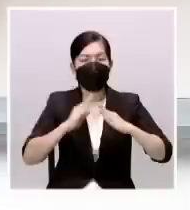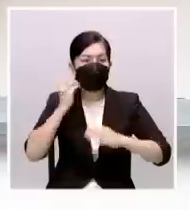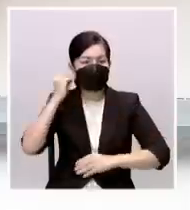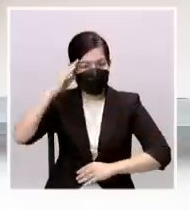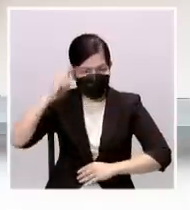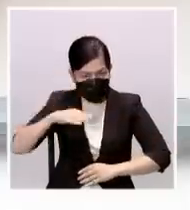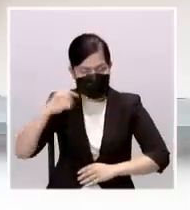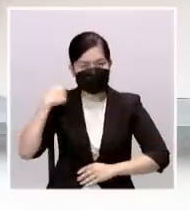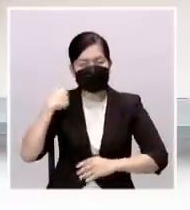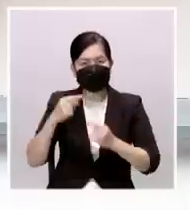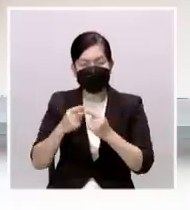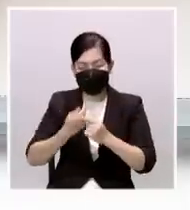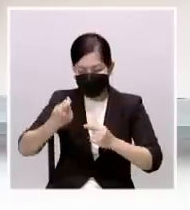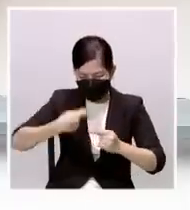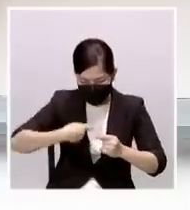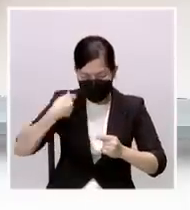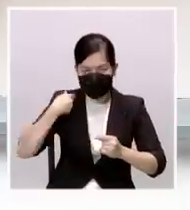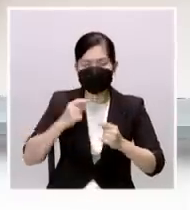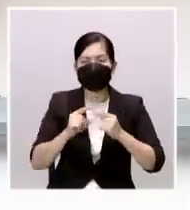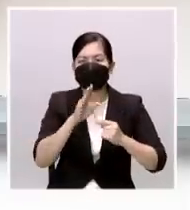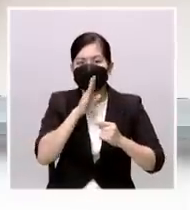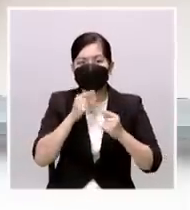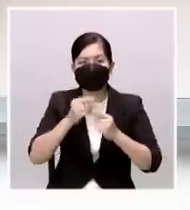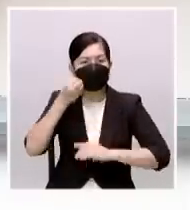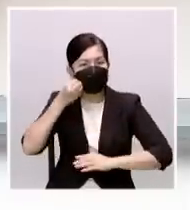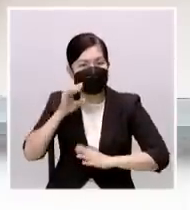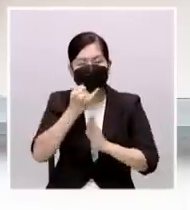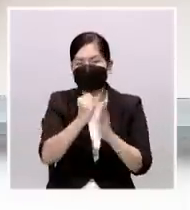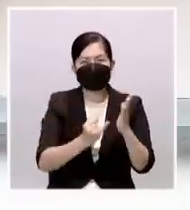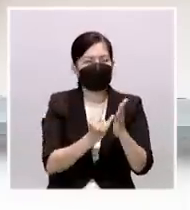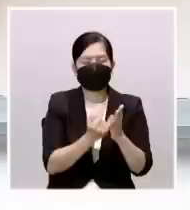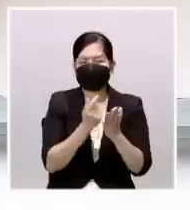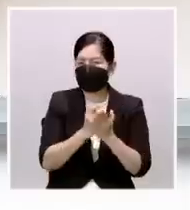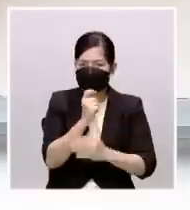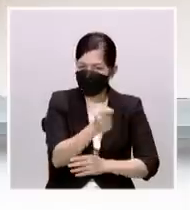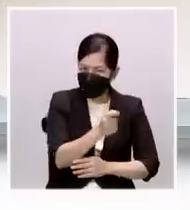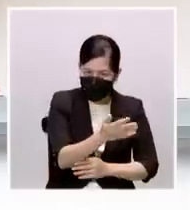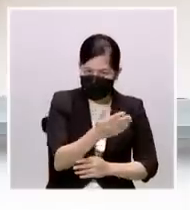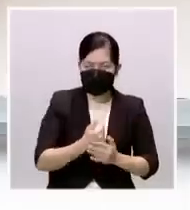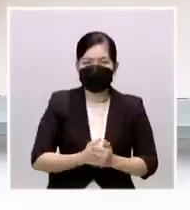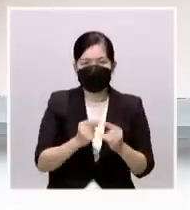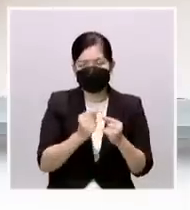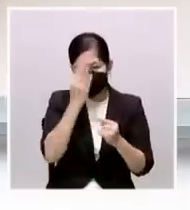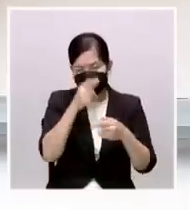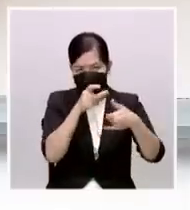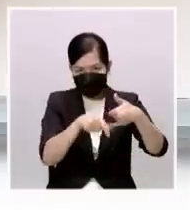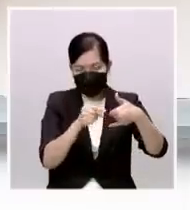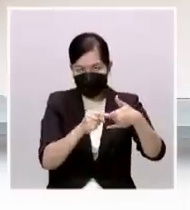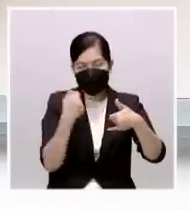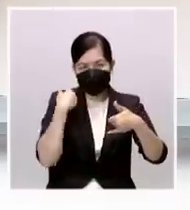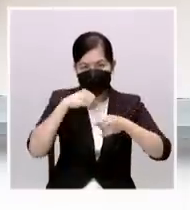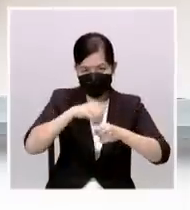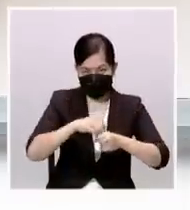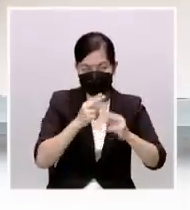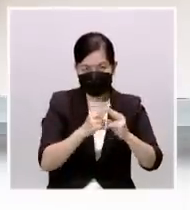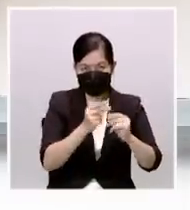มด้วย คือถ้าเดินทางกลับบ้านออกจากแคมป์แล้วเนี่ยจะไม่ได้เงินก้อนนี้นะ ใช่ค่ะเพราะจะมีการเช็คชื่อกันเป็นรายวันเลยด้วยเนี่ยนะคะ ครับ ทีนี้